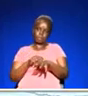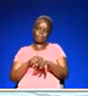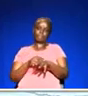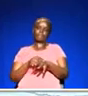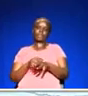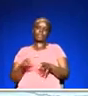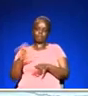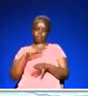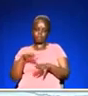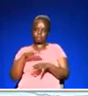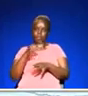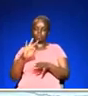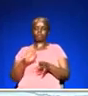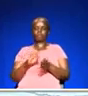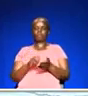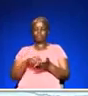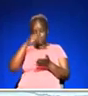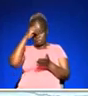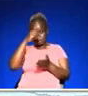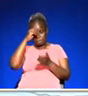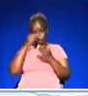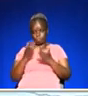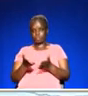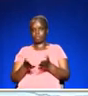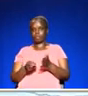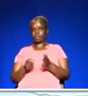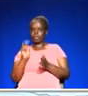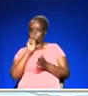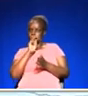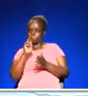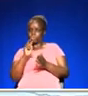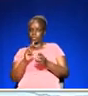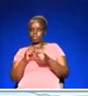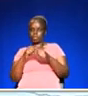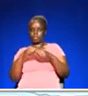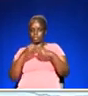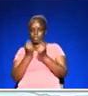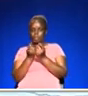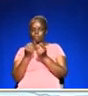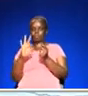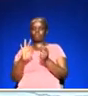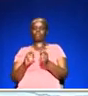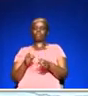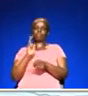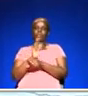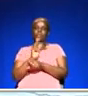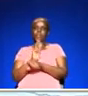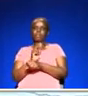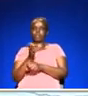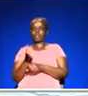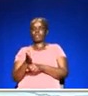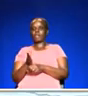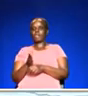letu leo. Kwa sababu leo tutaangalia aina za vitenzi. Kabla hapo, hebu tuteremke kidogo ili